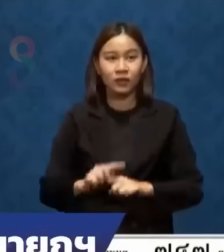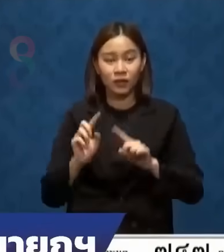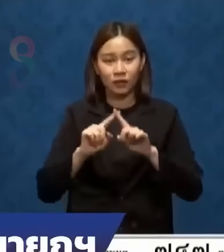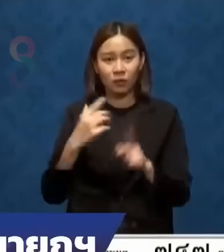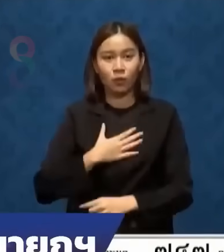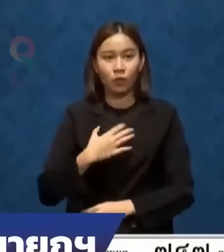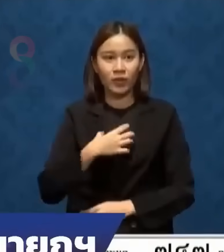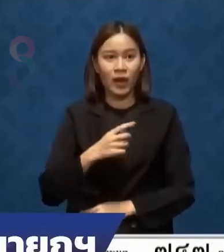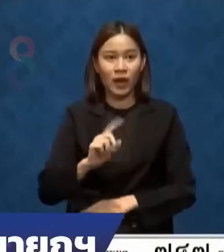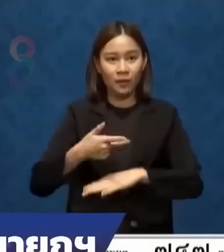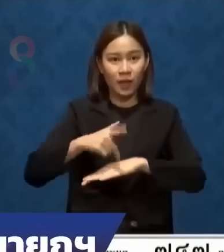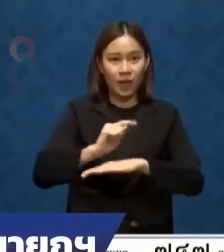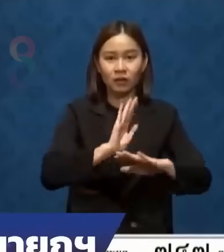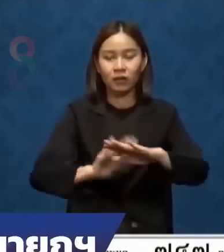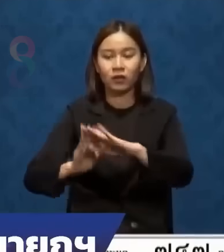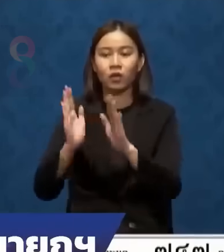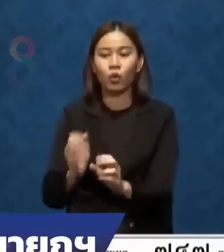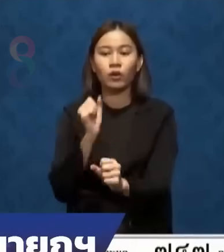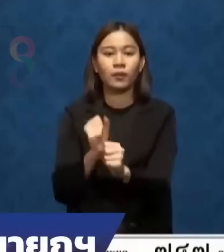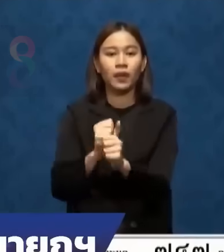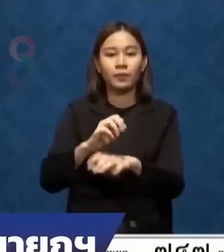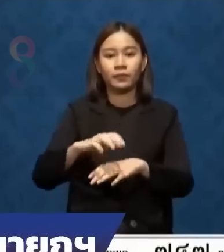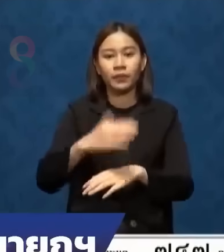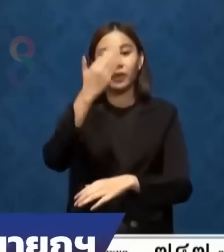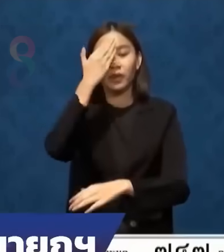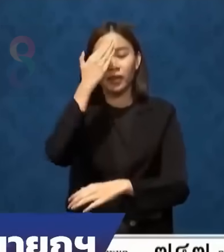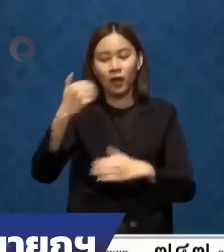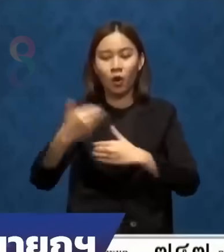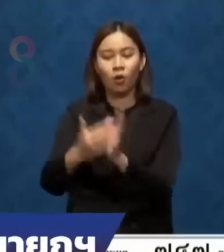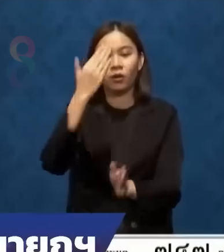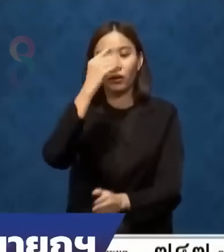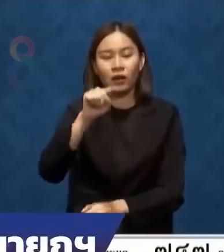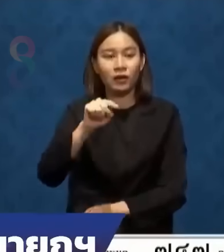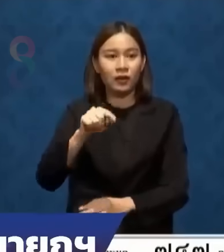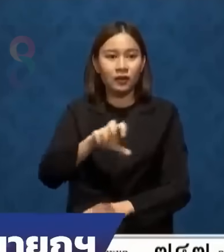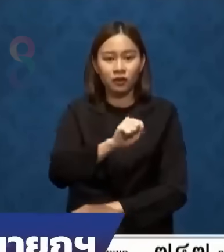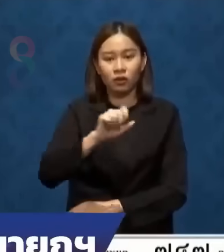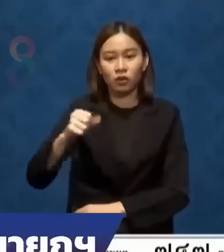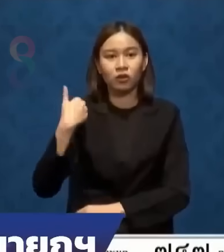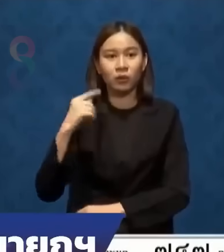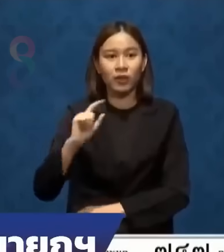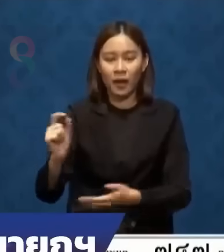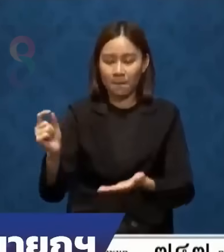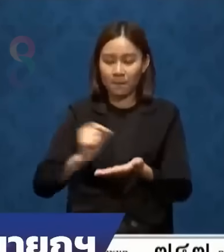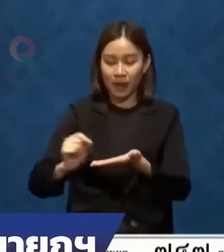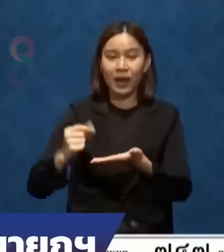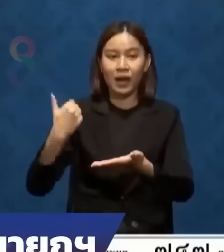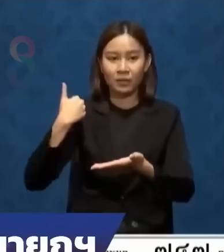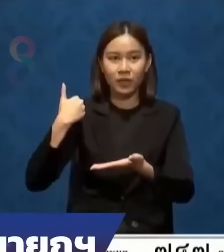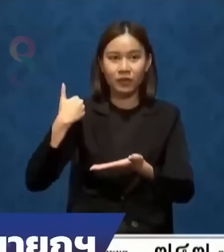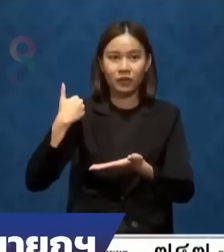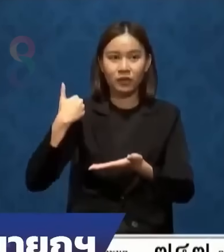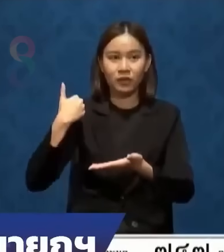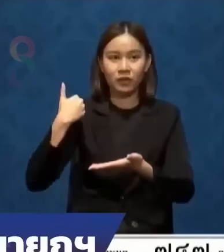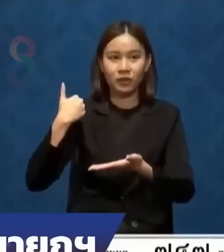างนี้ครับผมอยากให้ท่านประธานลองกำชับเจ้าหน้าที่ที่อยู่ข้างหน้าทีครับเพราะว่าตรงสสครับเขาจะมีปากกาให้ครับแต่เ